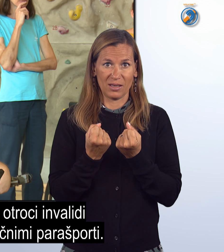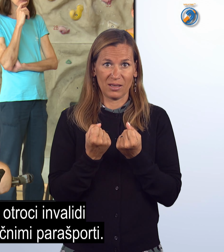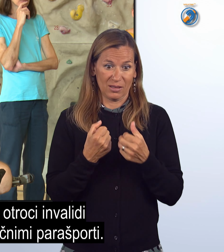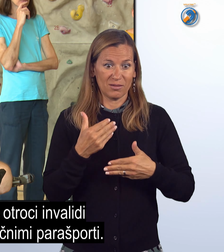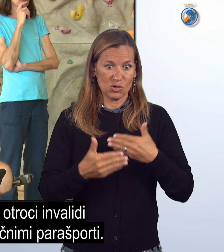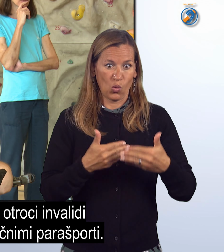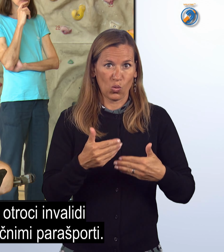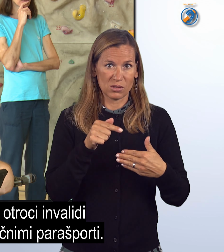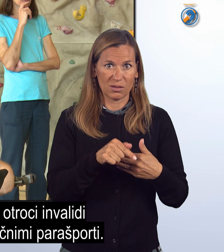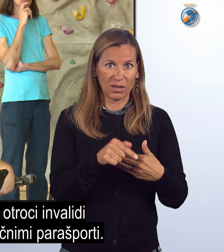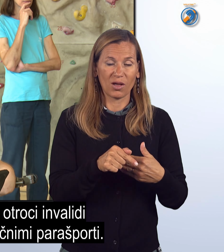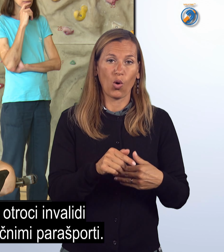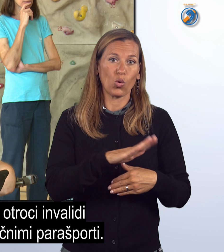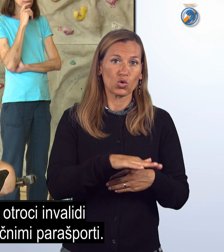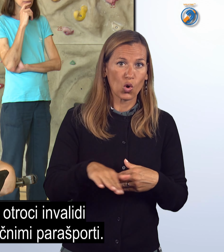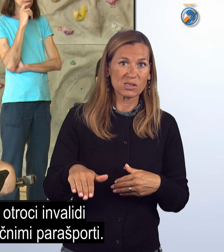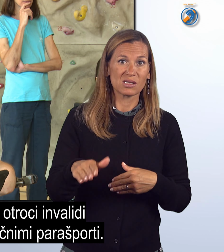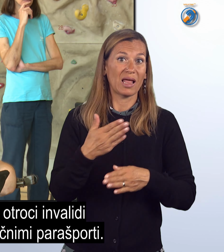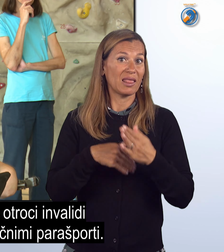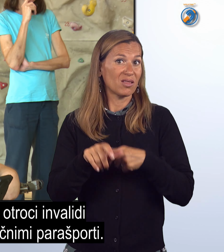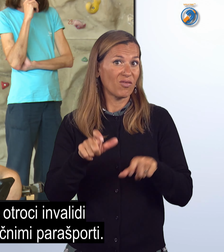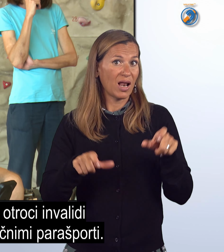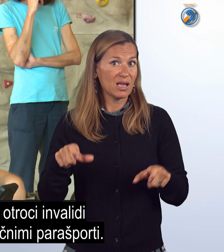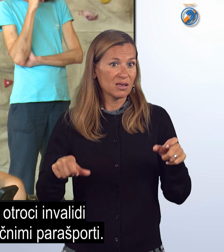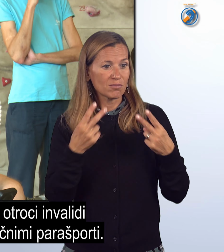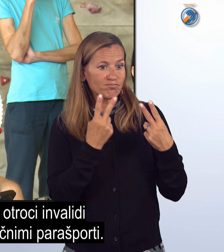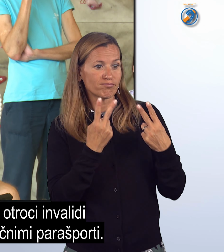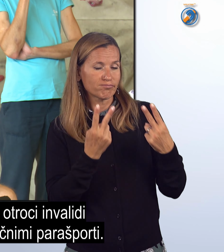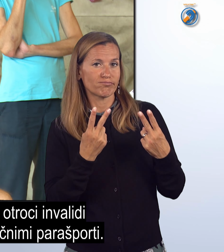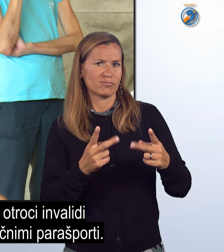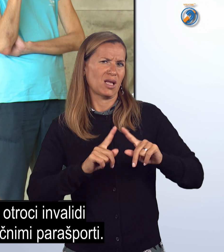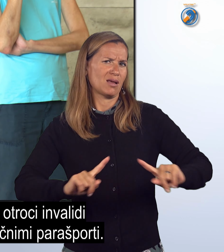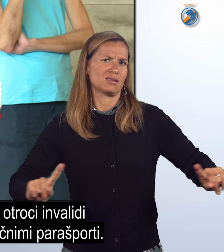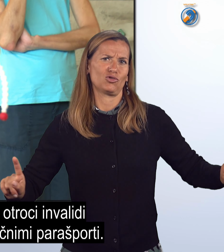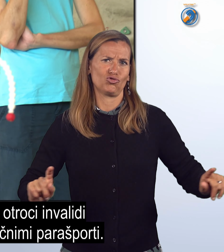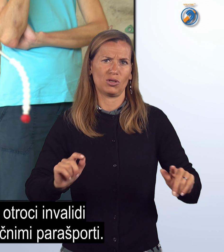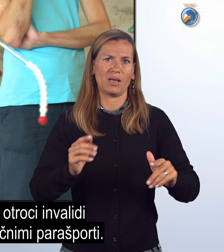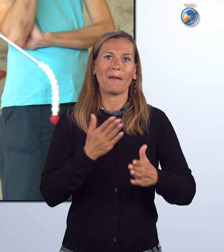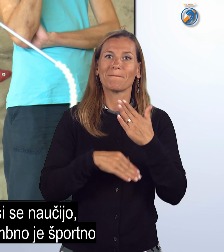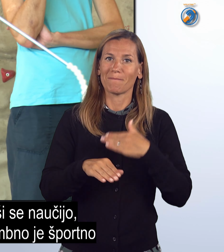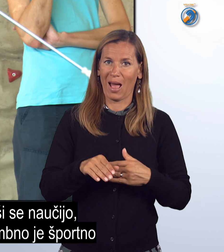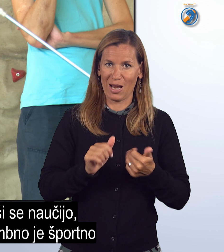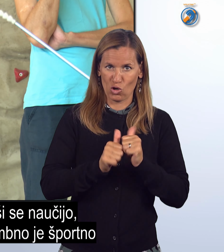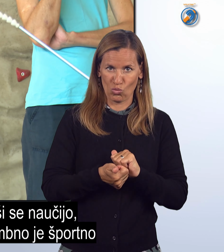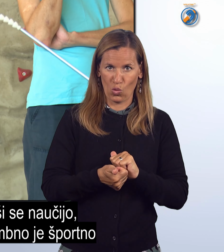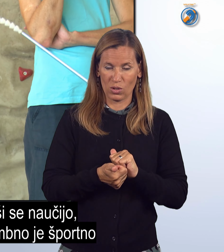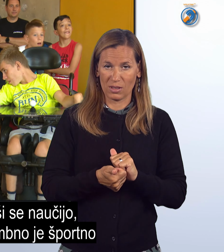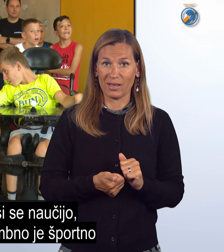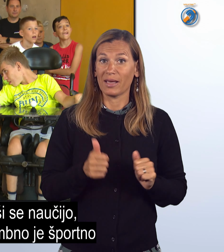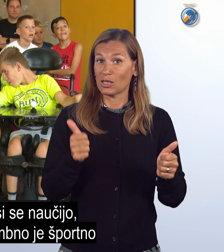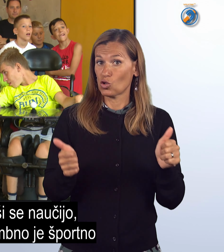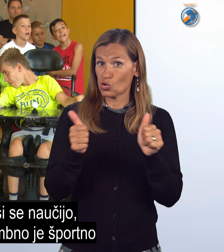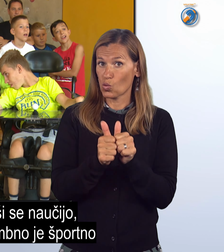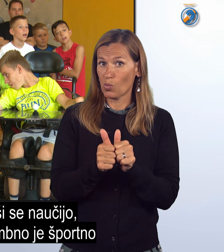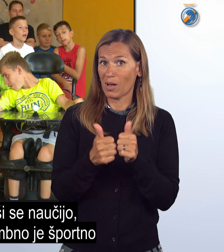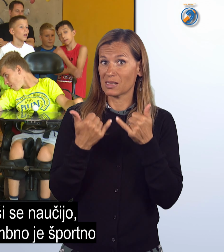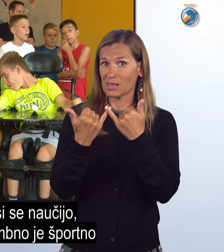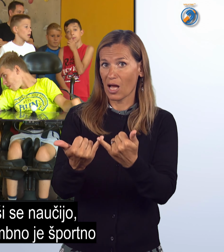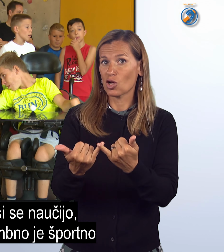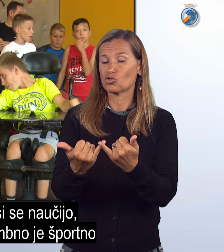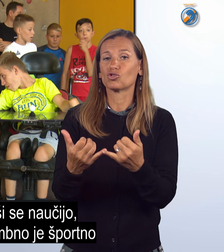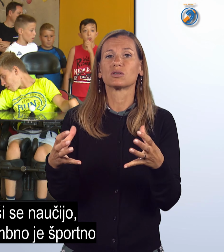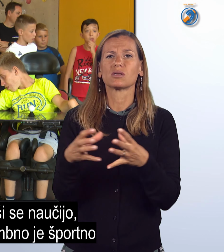otroci, invalidi spoznajo z različnimi parašporti. Skupaj starši se naučijo,